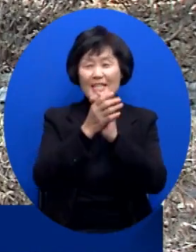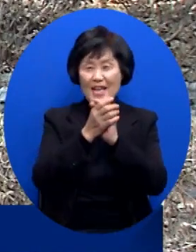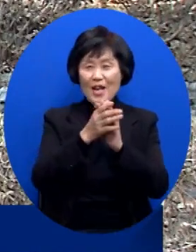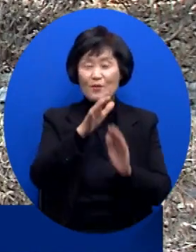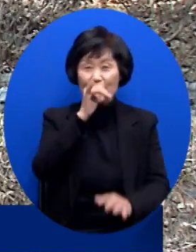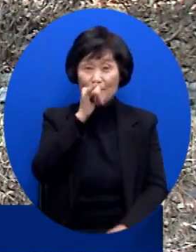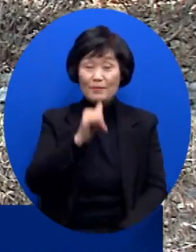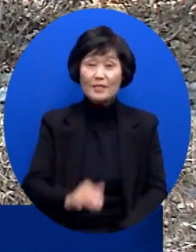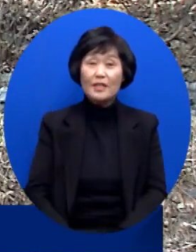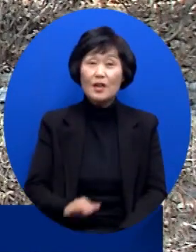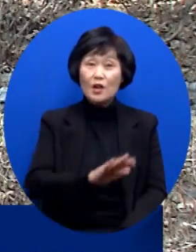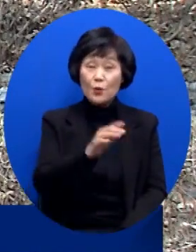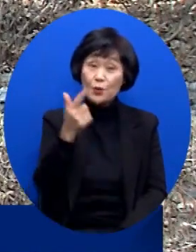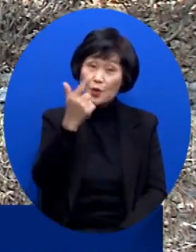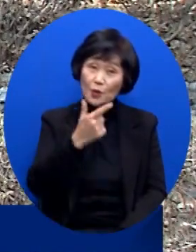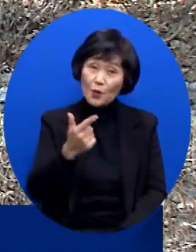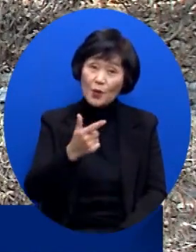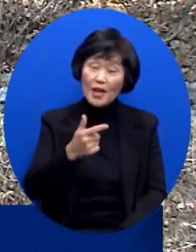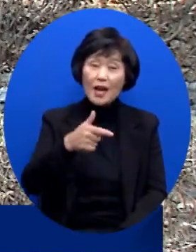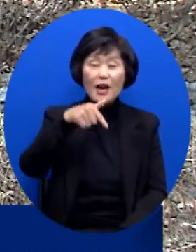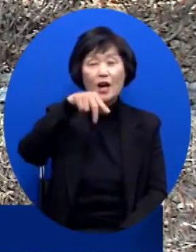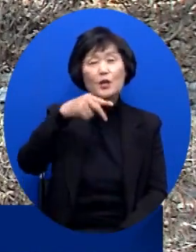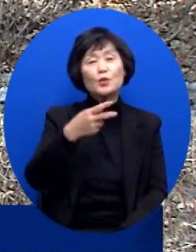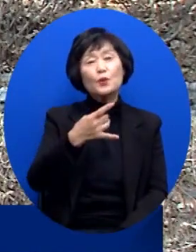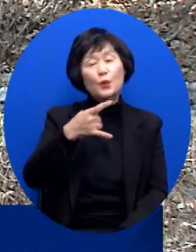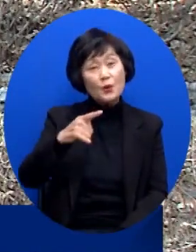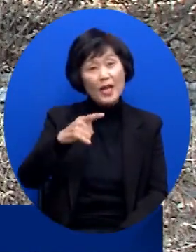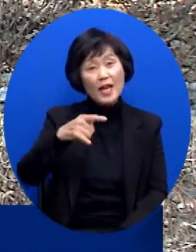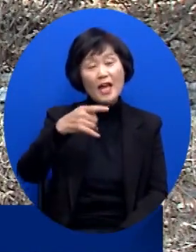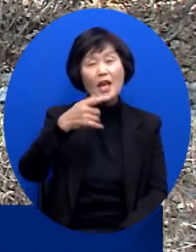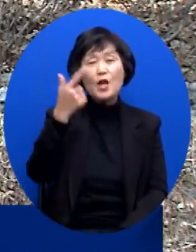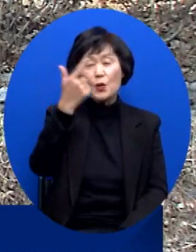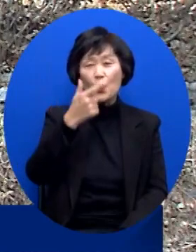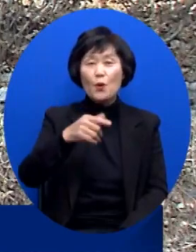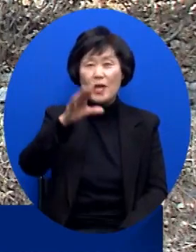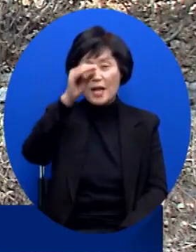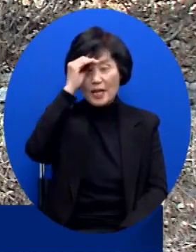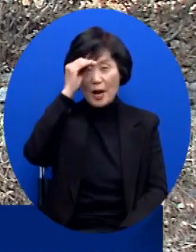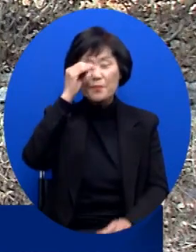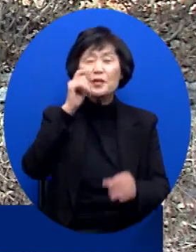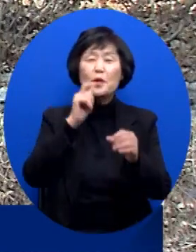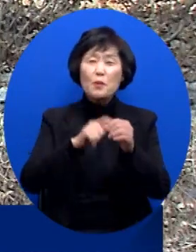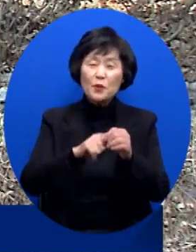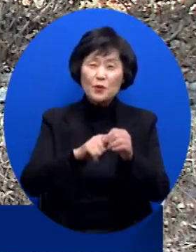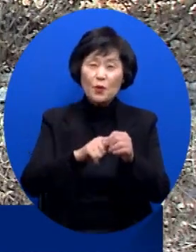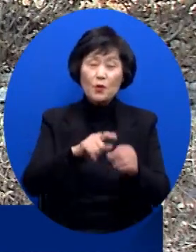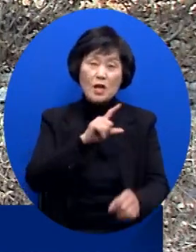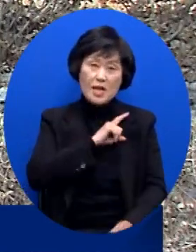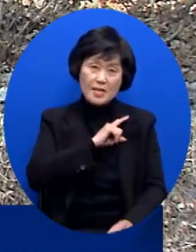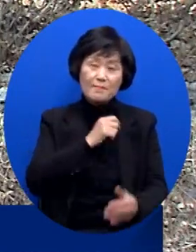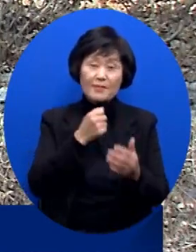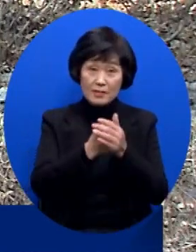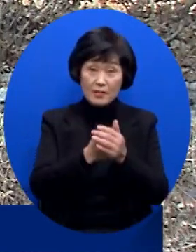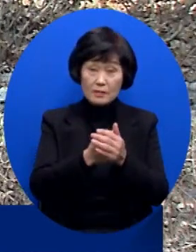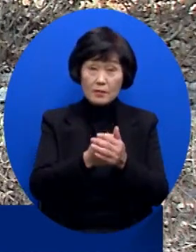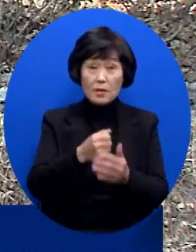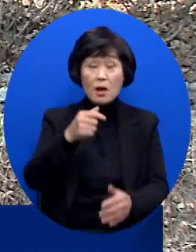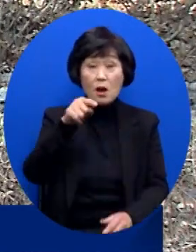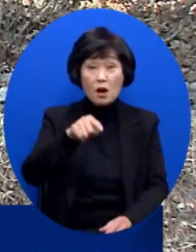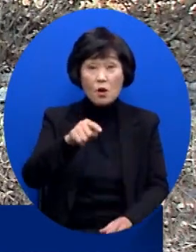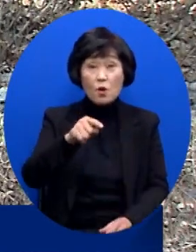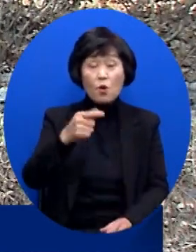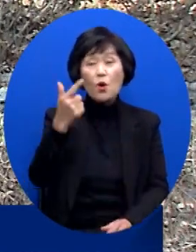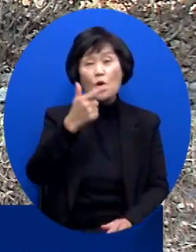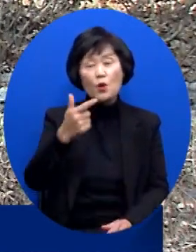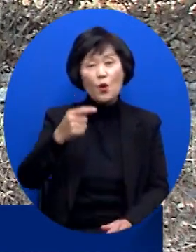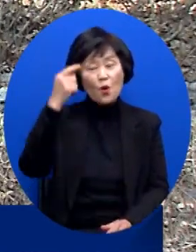우리 소래노회가 소래교회를 담기 위해서 소래노회라고 했습니다. 우리 소래교회 신앙의 정신, 그것이